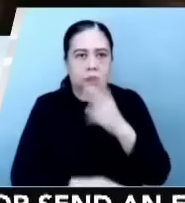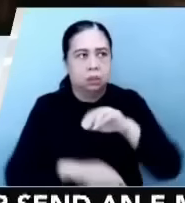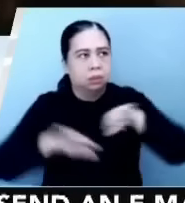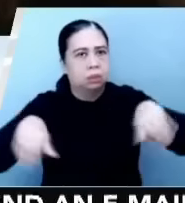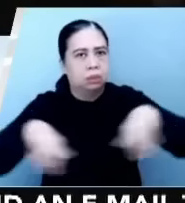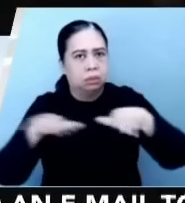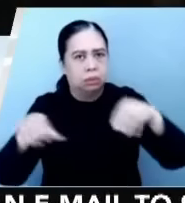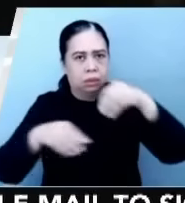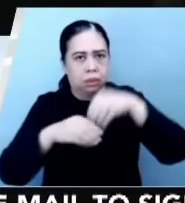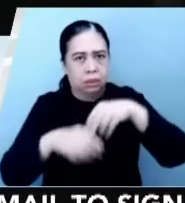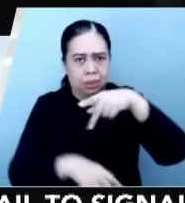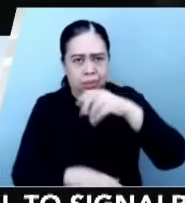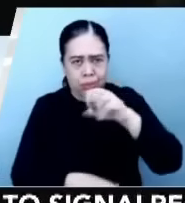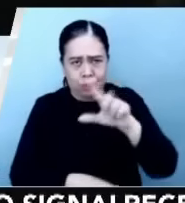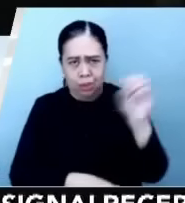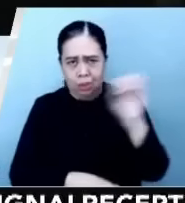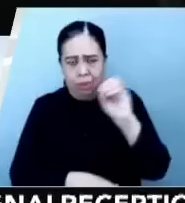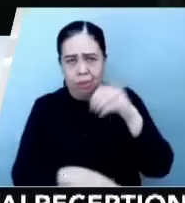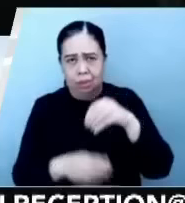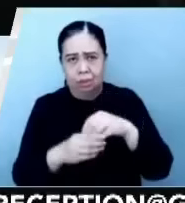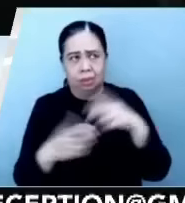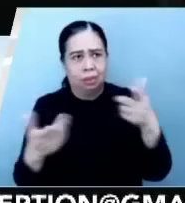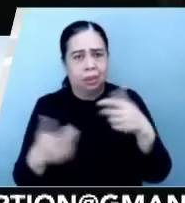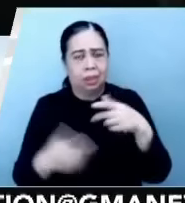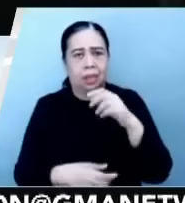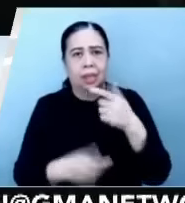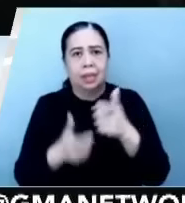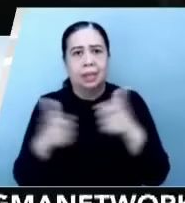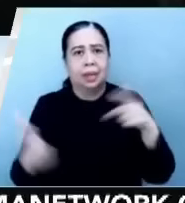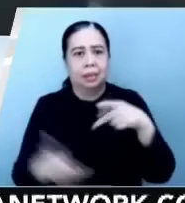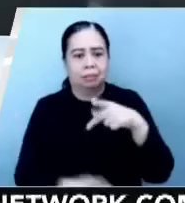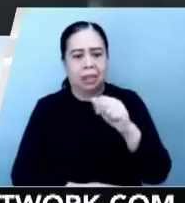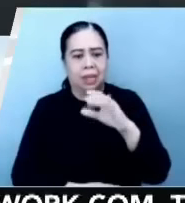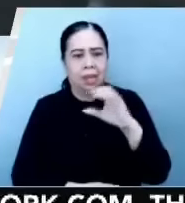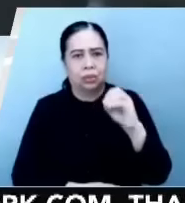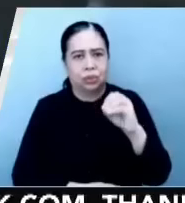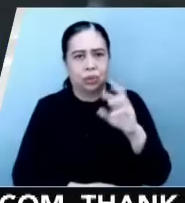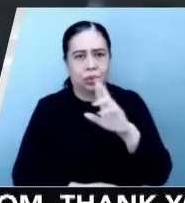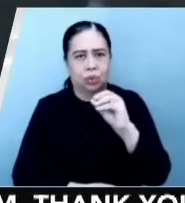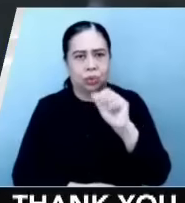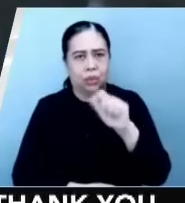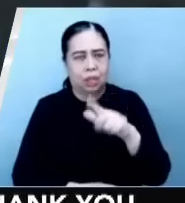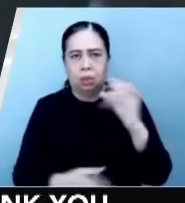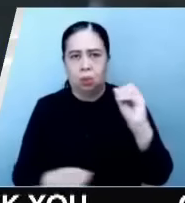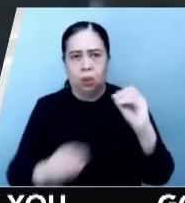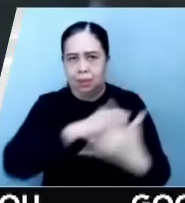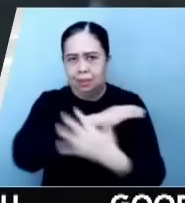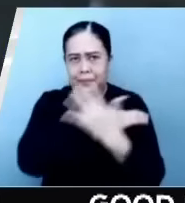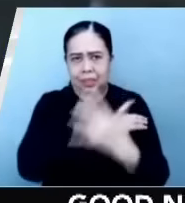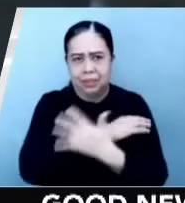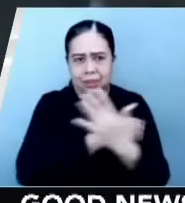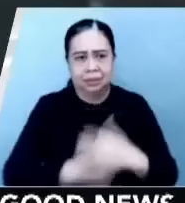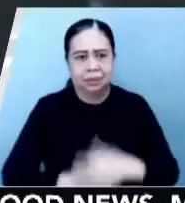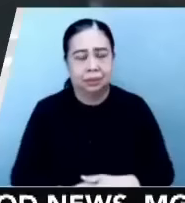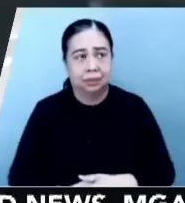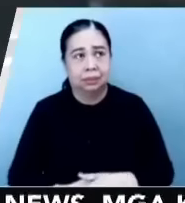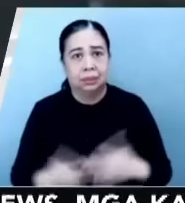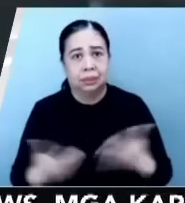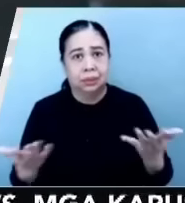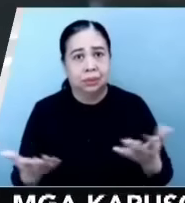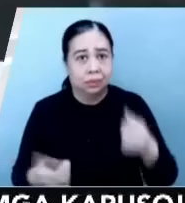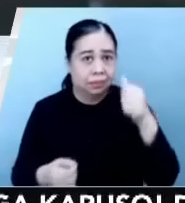loob ng Grand Palazzo Royal. Wala rin ho akong nakita doon na beach resort. So, tandaan ho natin